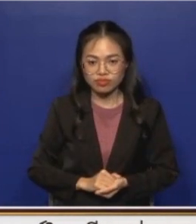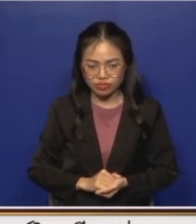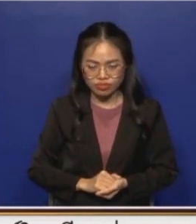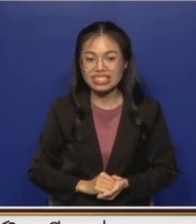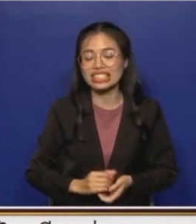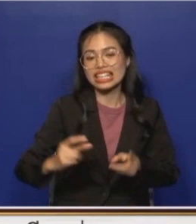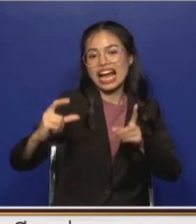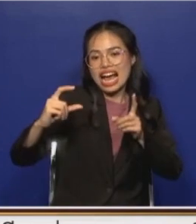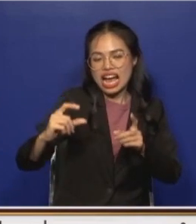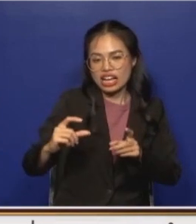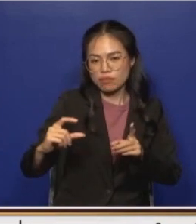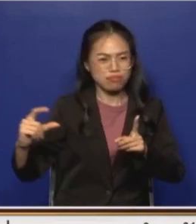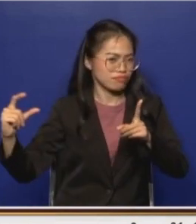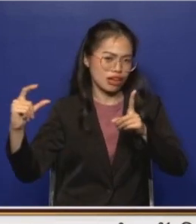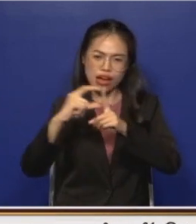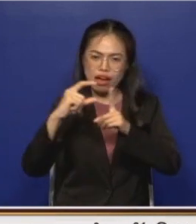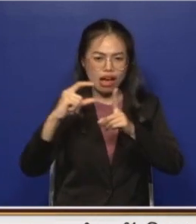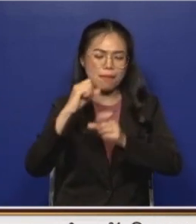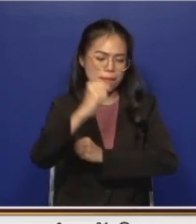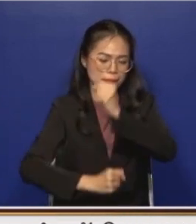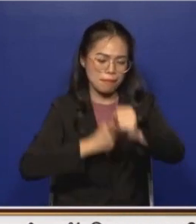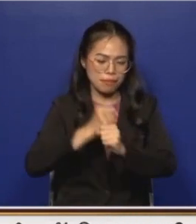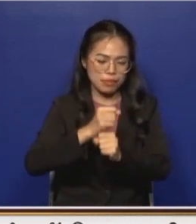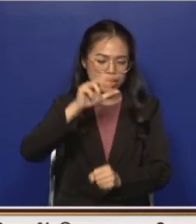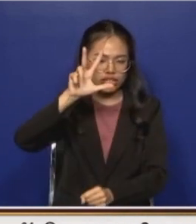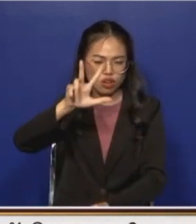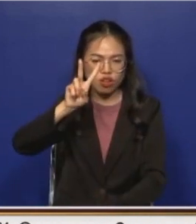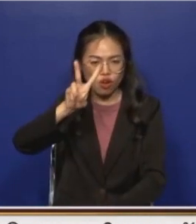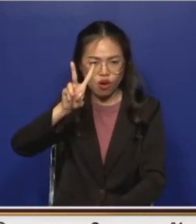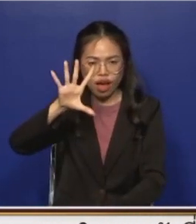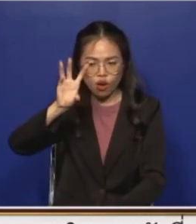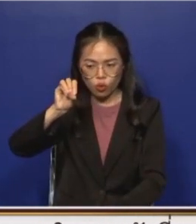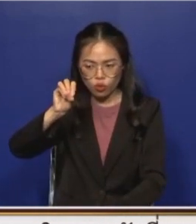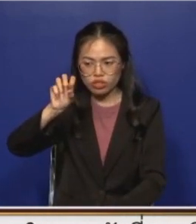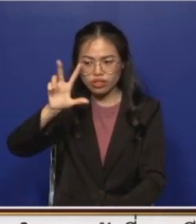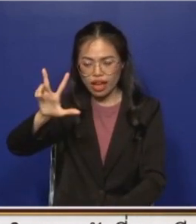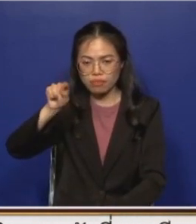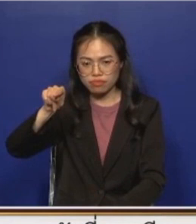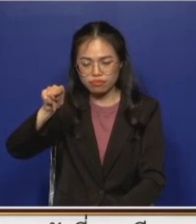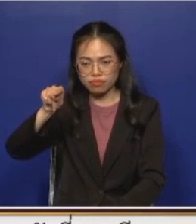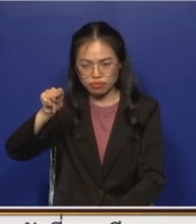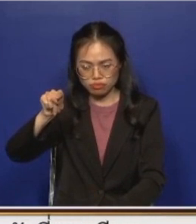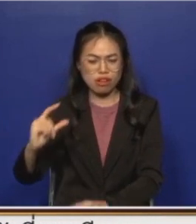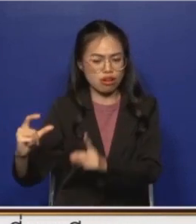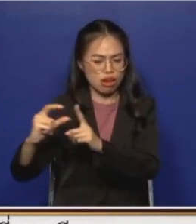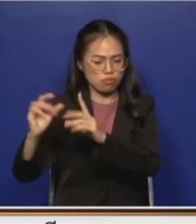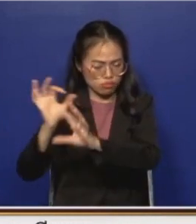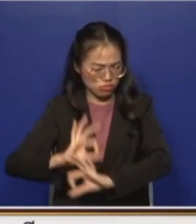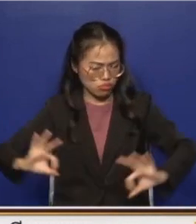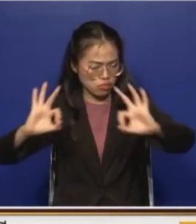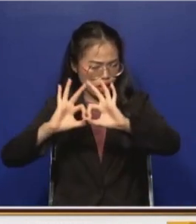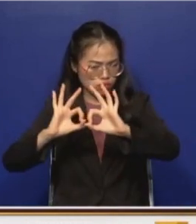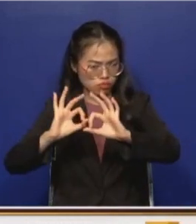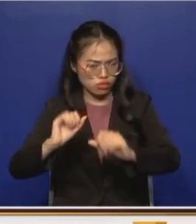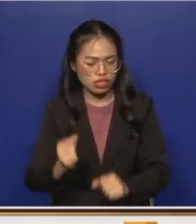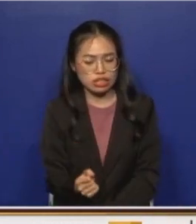งปี2563ถามว่าคืออะไรนะครับสื่อสารมวลชนทั้งประเทศไทยเนี่ยท่านนายกให้สัมภาษณ์